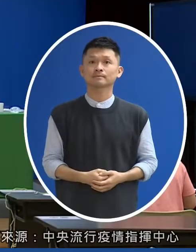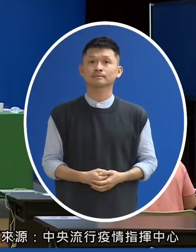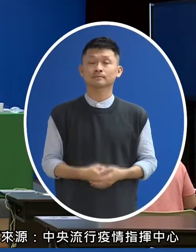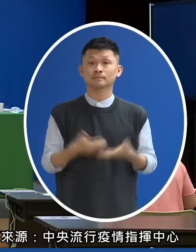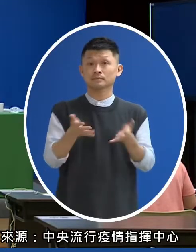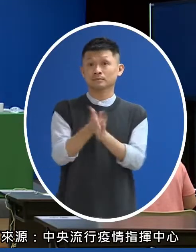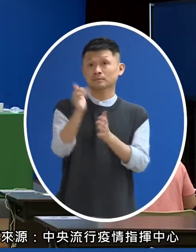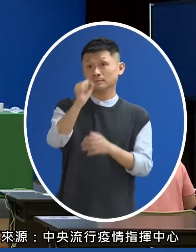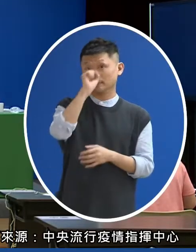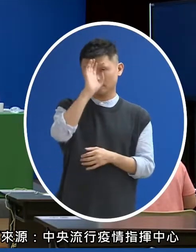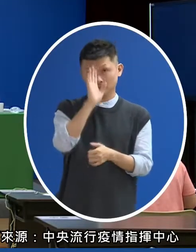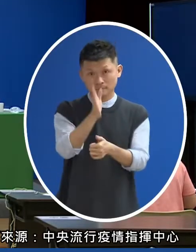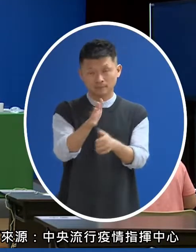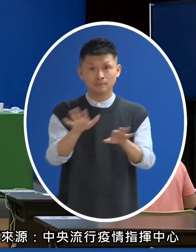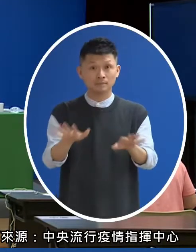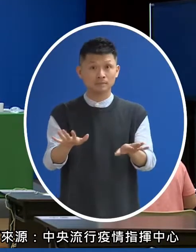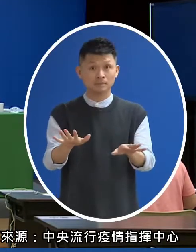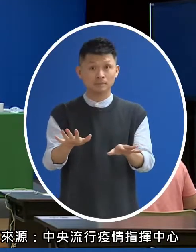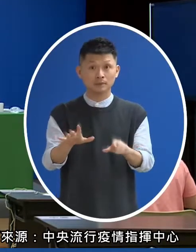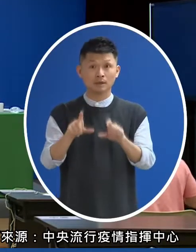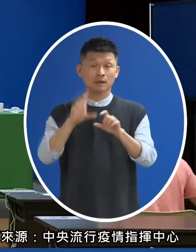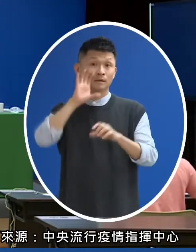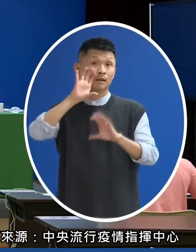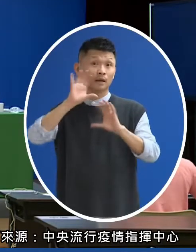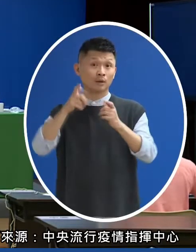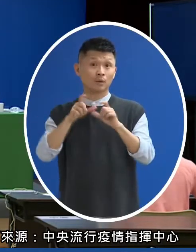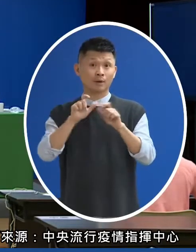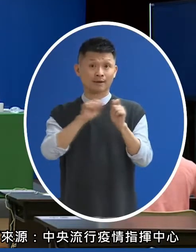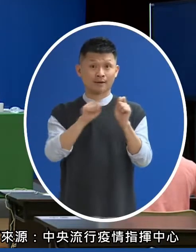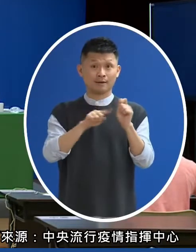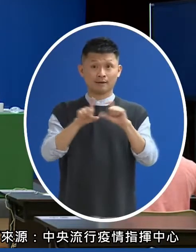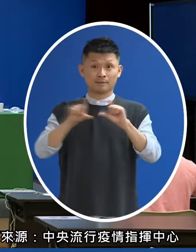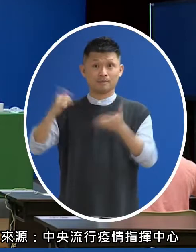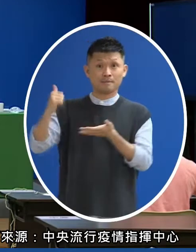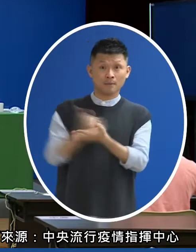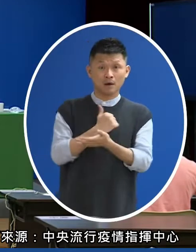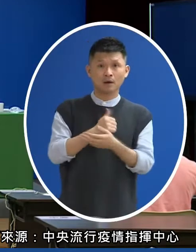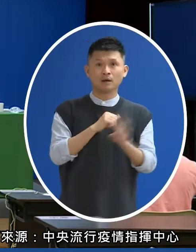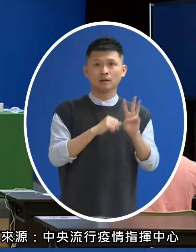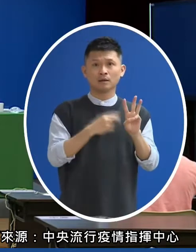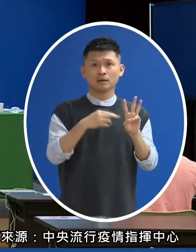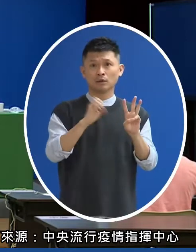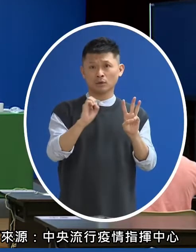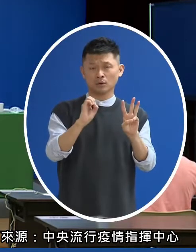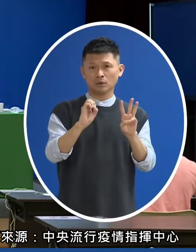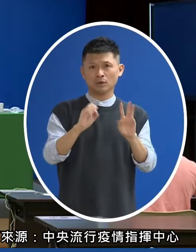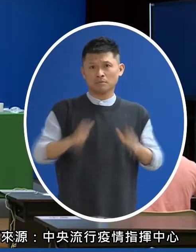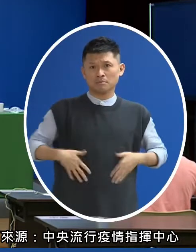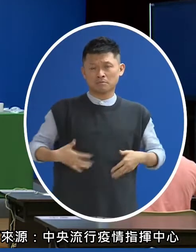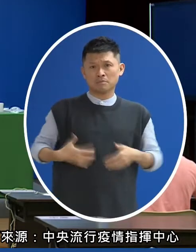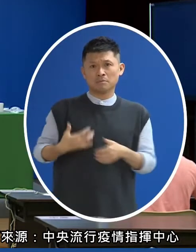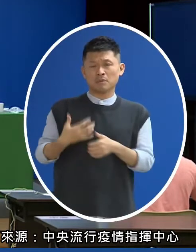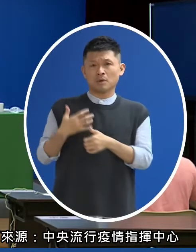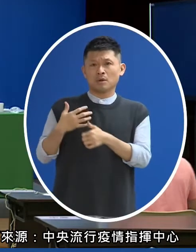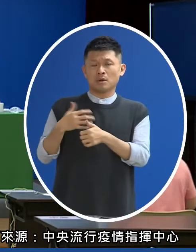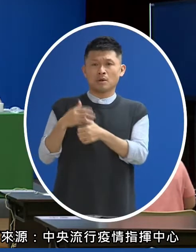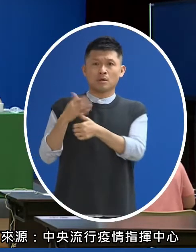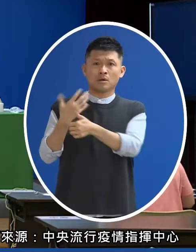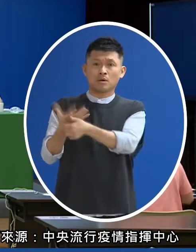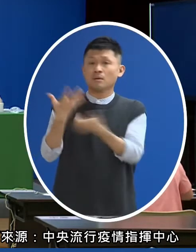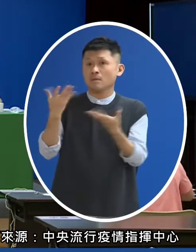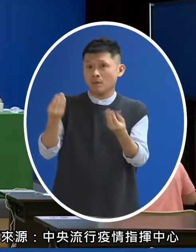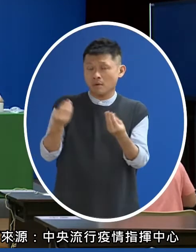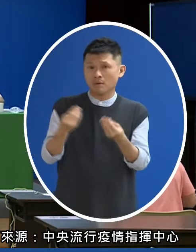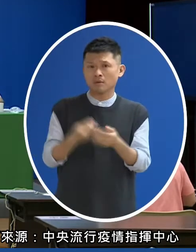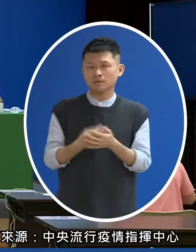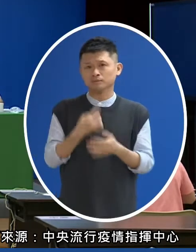欢迎收看今天新闻报，新闻一开始带您关心最新疫情消息。本土确诊今日新增39例，境外入1例，死亡人数